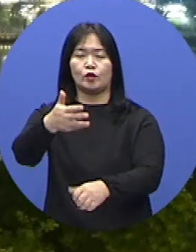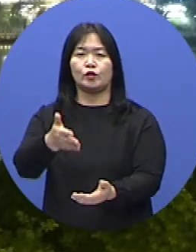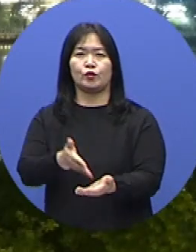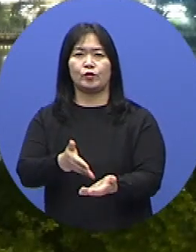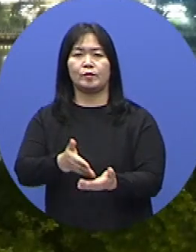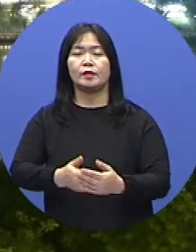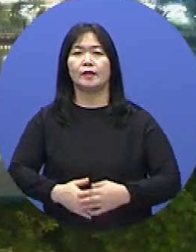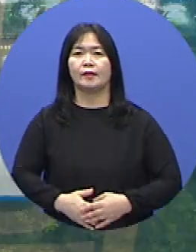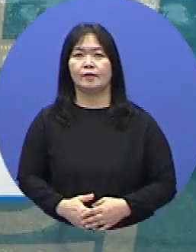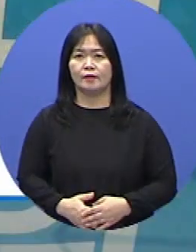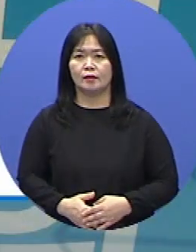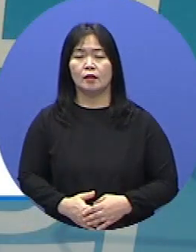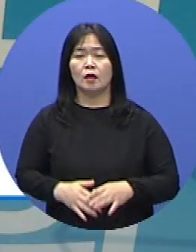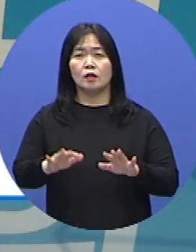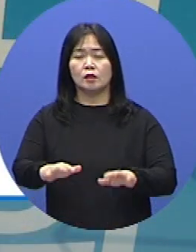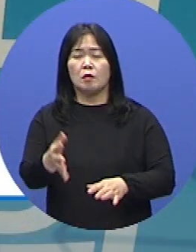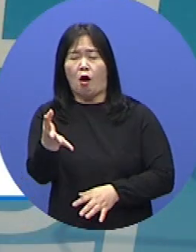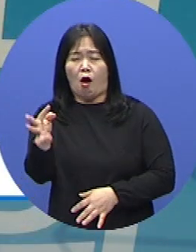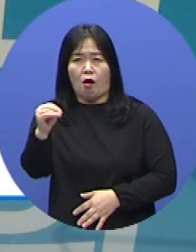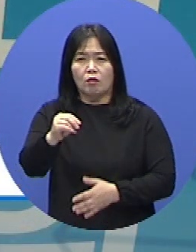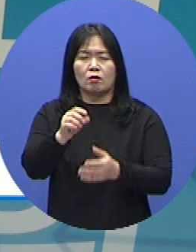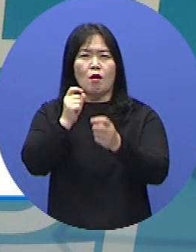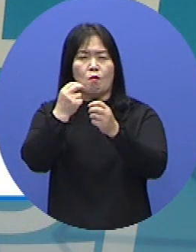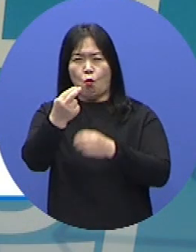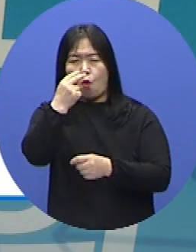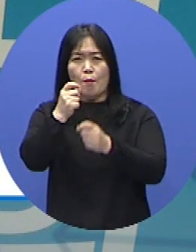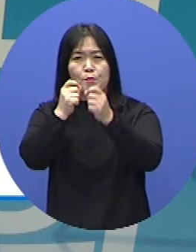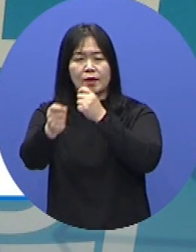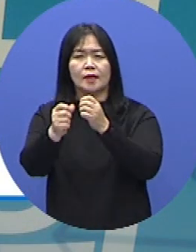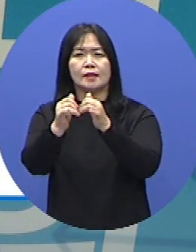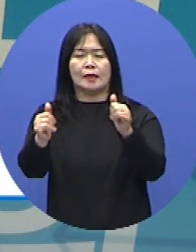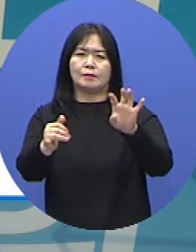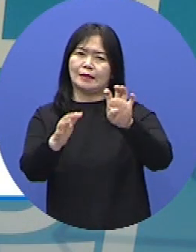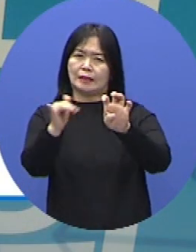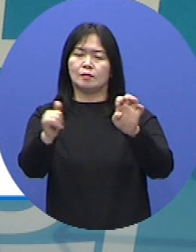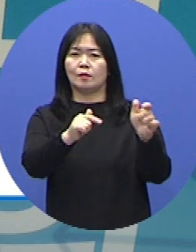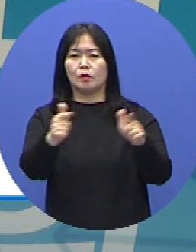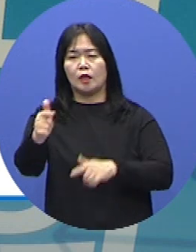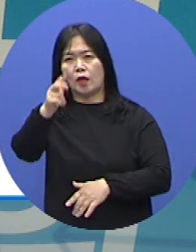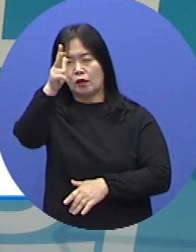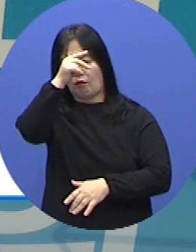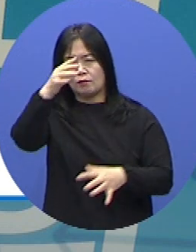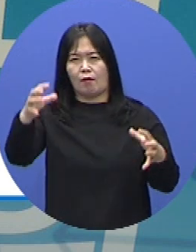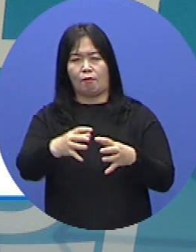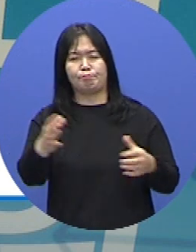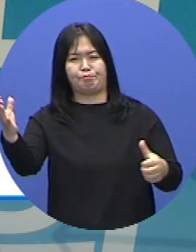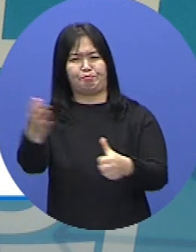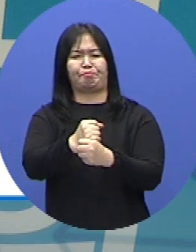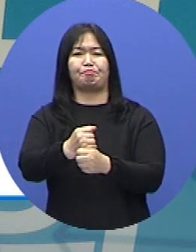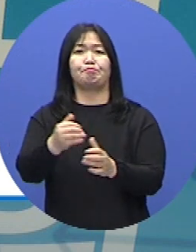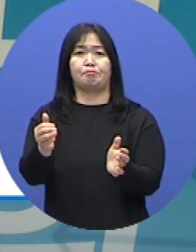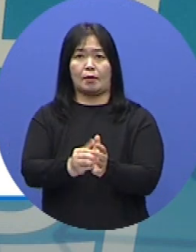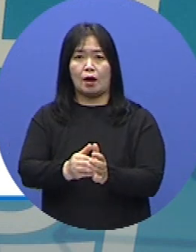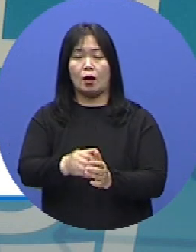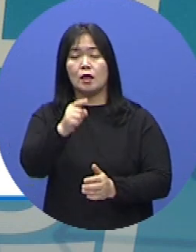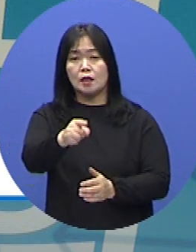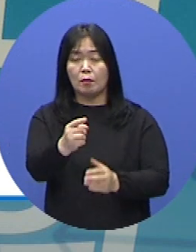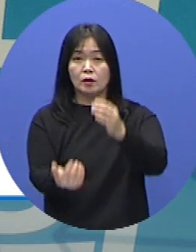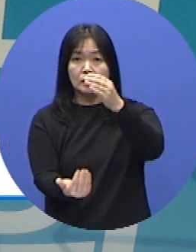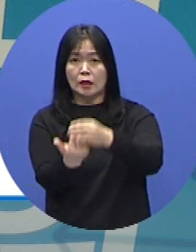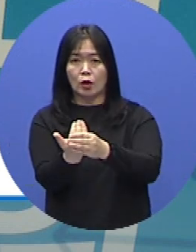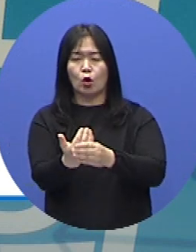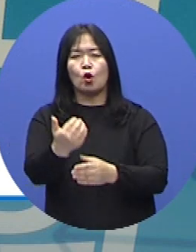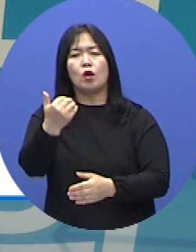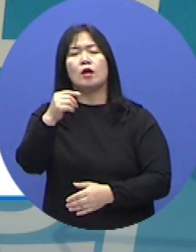첫 소식입니다. 수십억 원의 보험 사기를 저지른 40여 명이 경찰의 무더기로 붙잡혔습니다. 이번